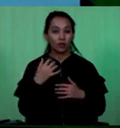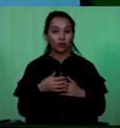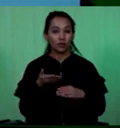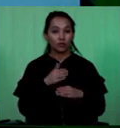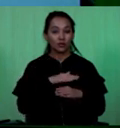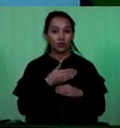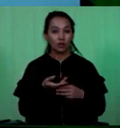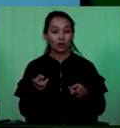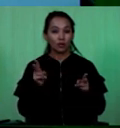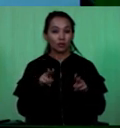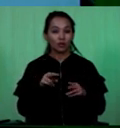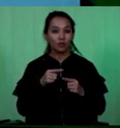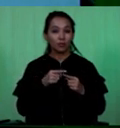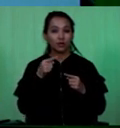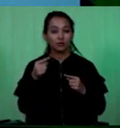qolgan masofa